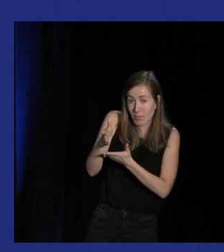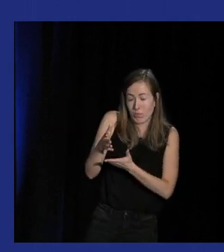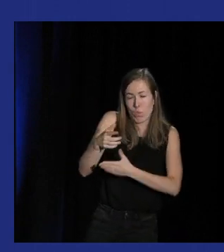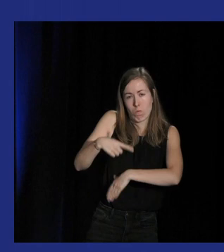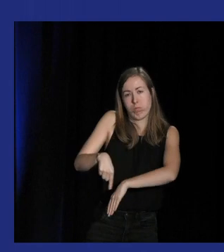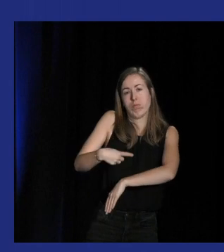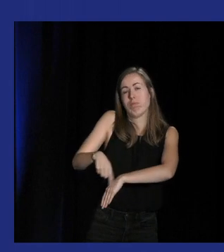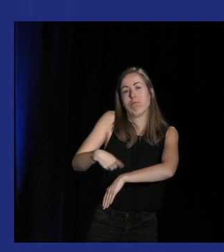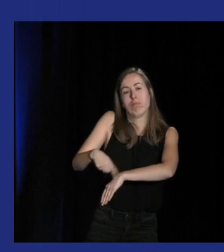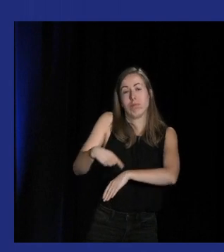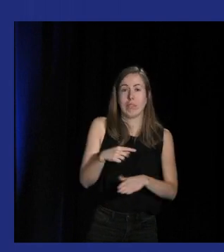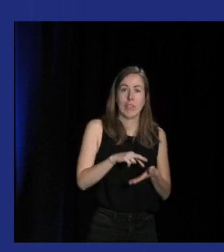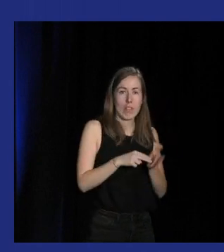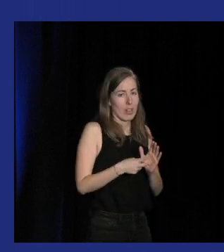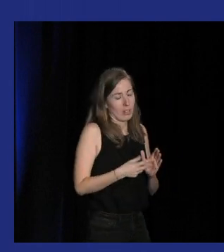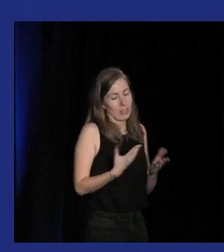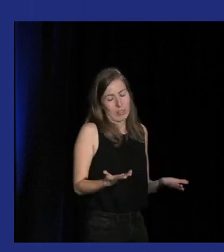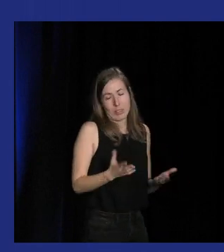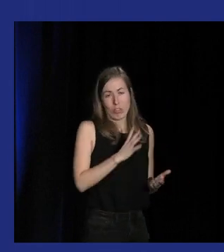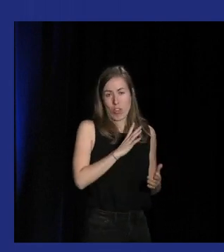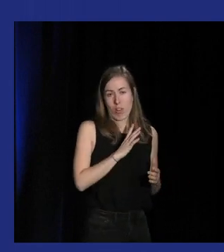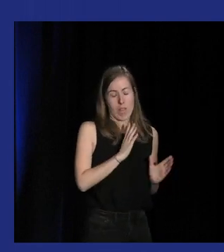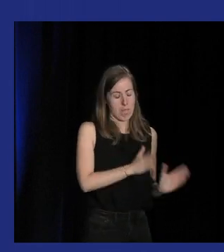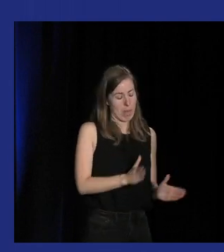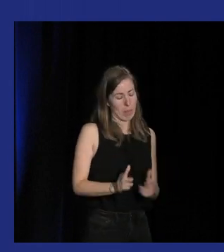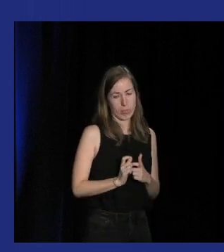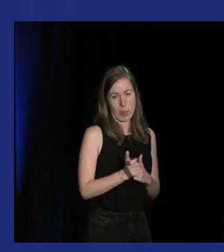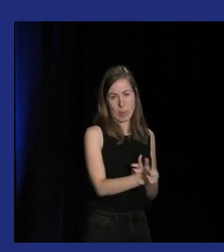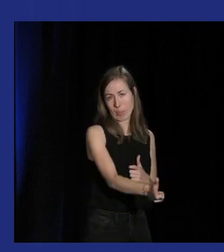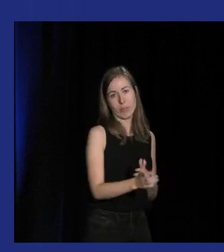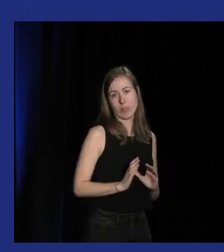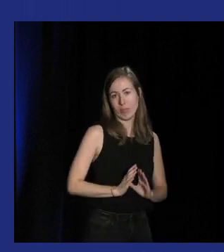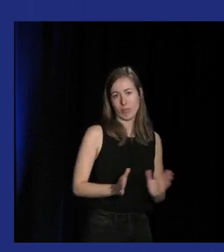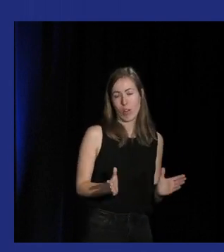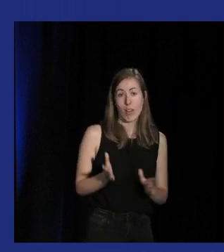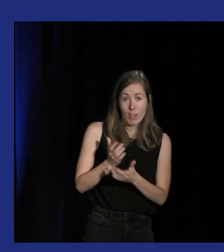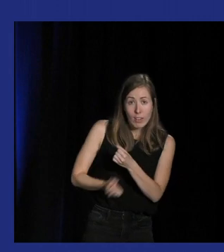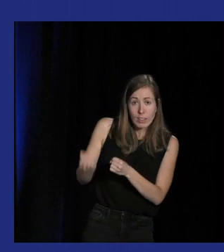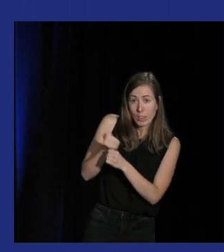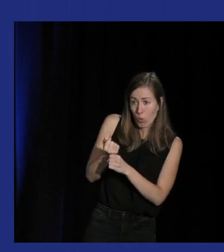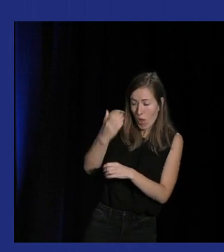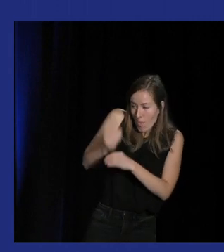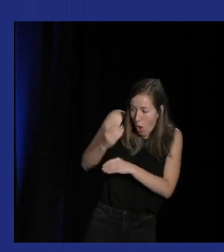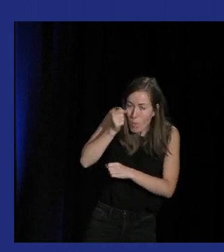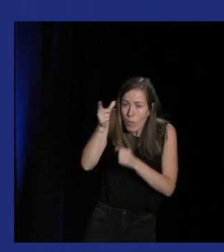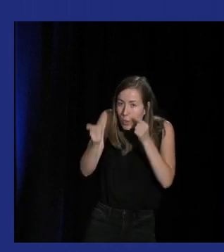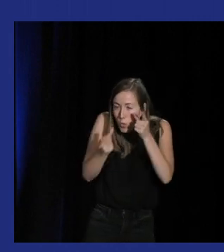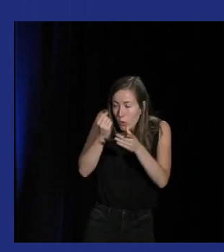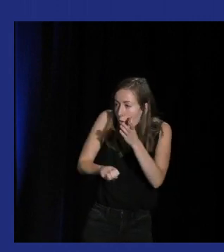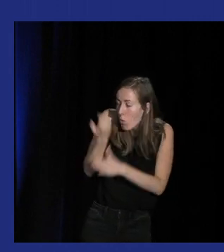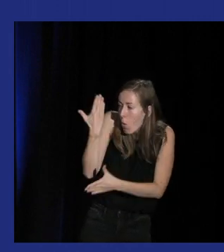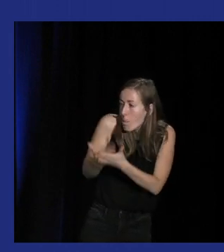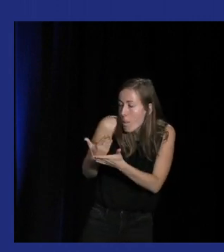que la technique au moins voilà on la prend et après tu peux juste l'appliquer que la création t'apprends toujours en fait tu découvres de nouvelles façons